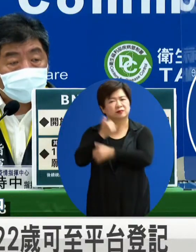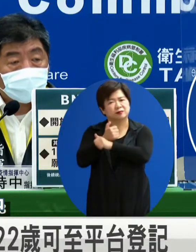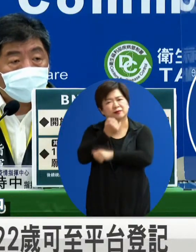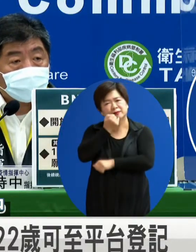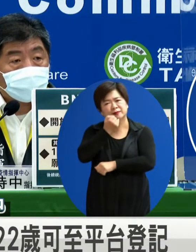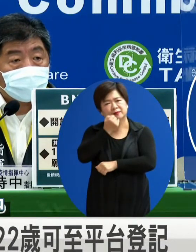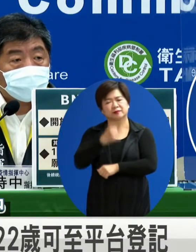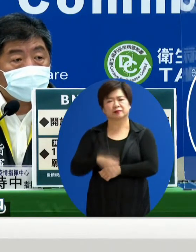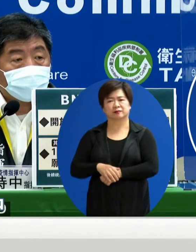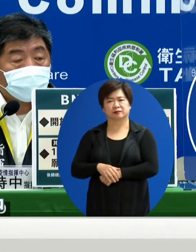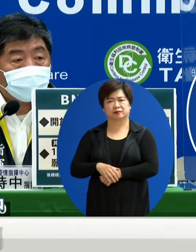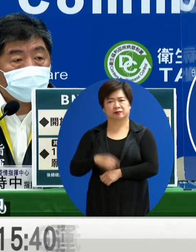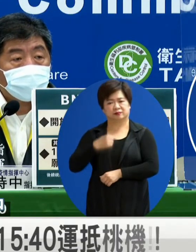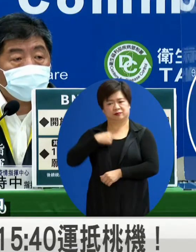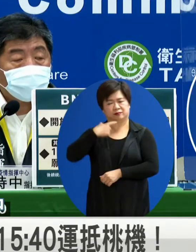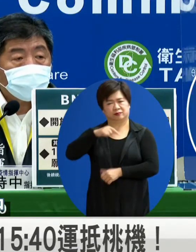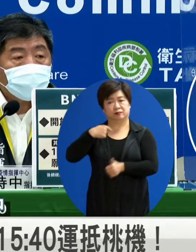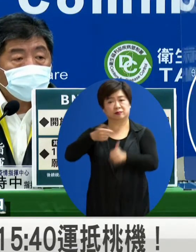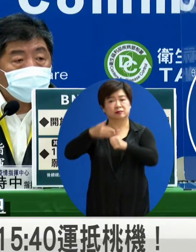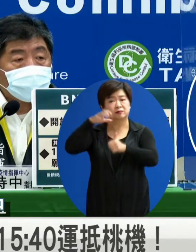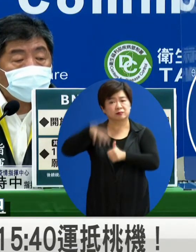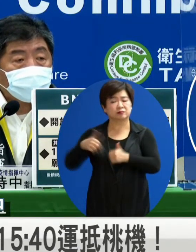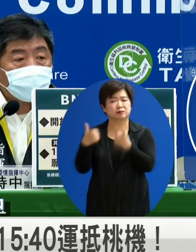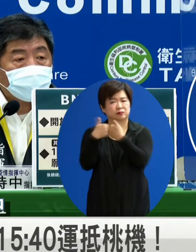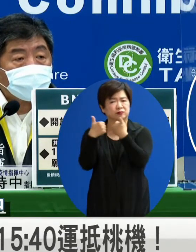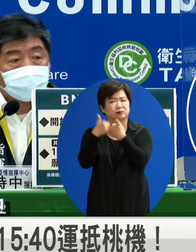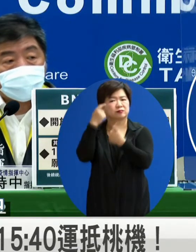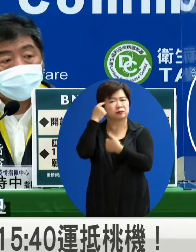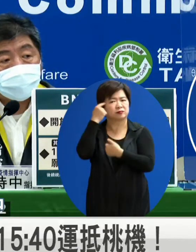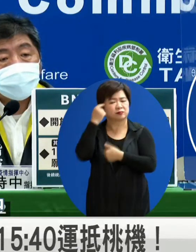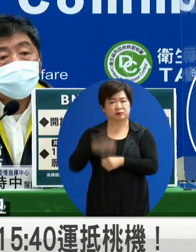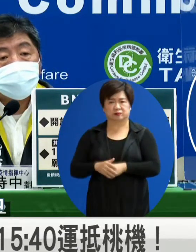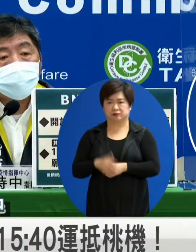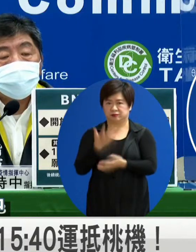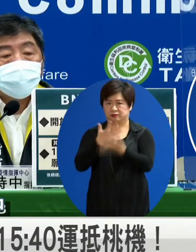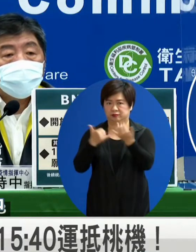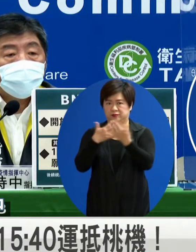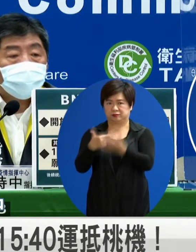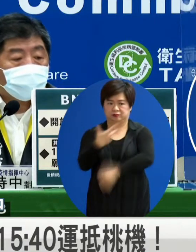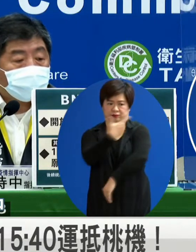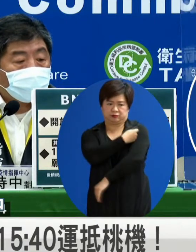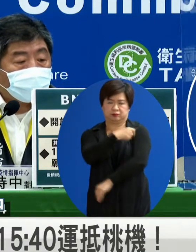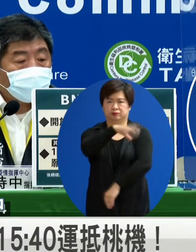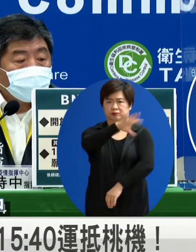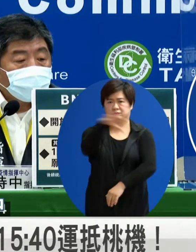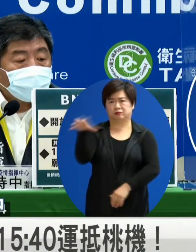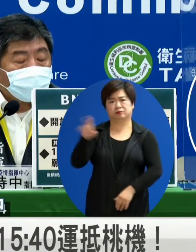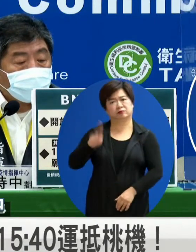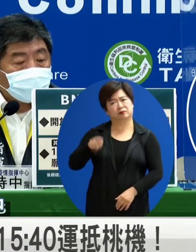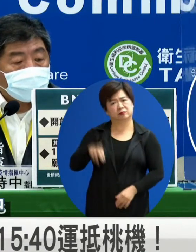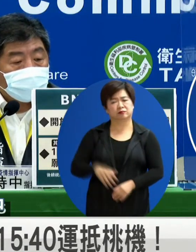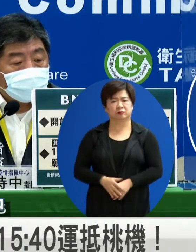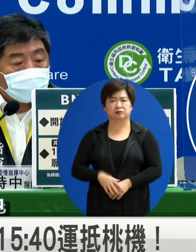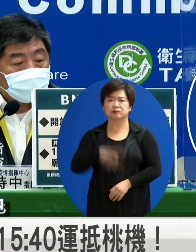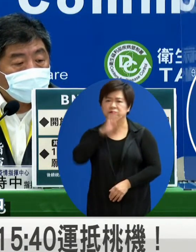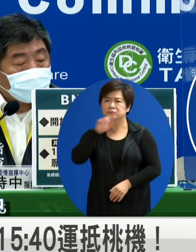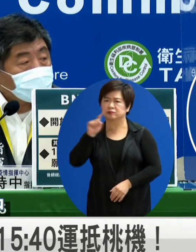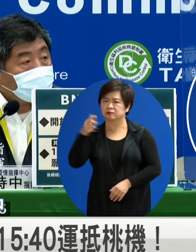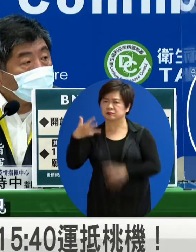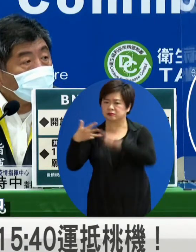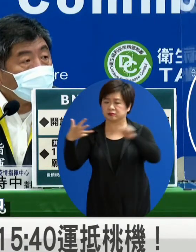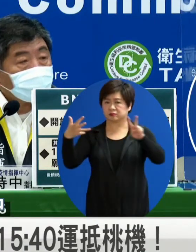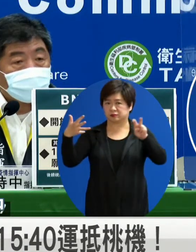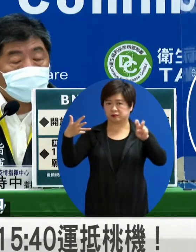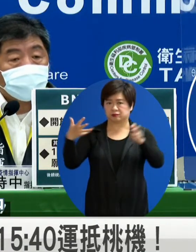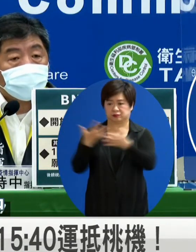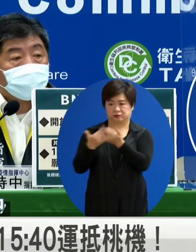哈。我们跟教育部再来做讨论。不过一般学生应该现在施打点很多，哦，那18岁到22